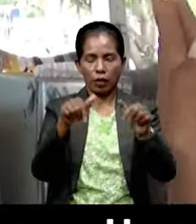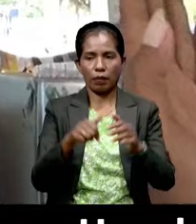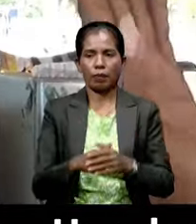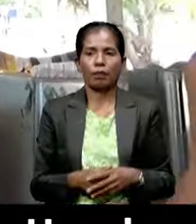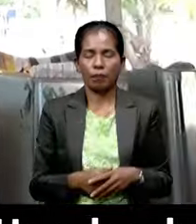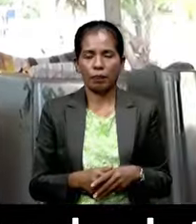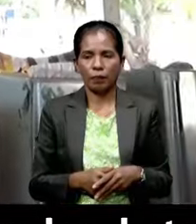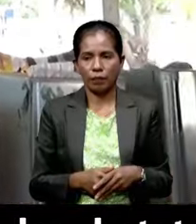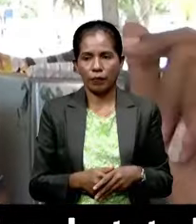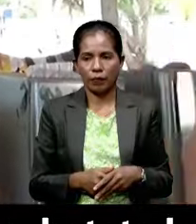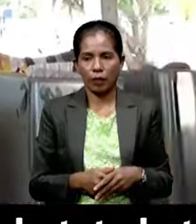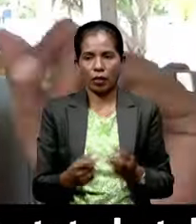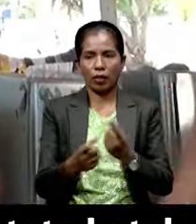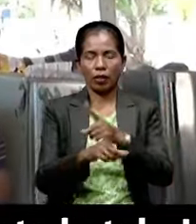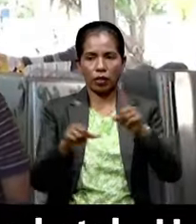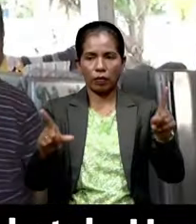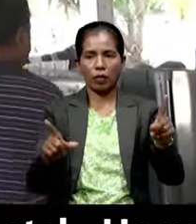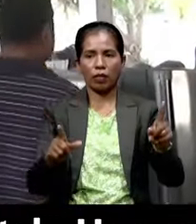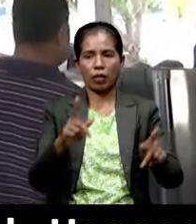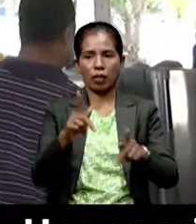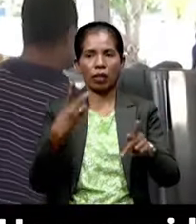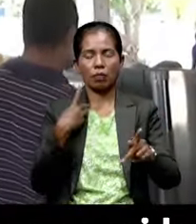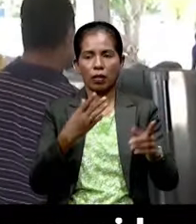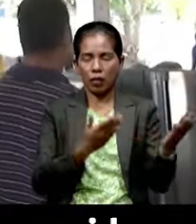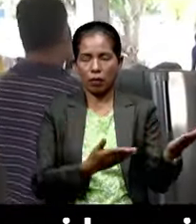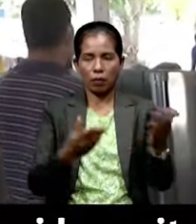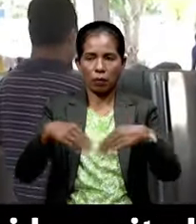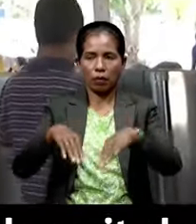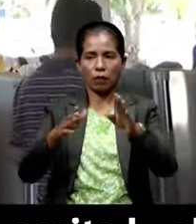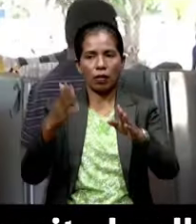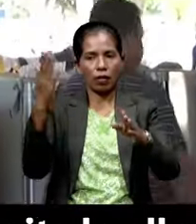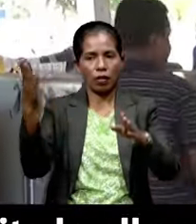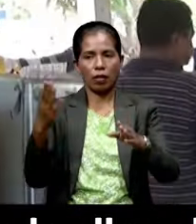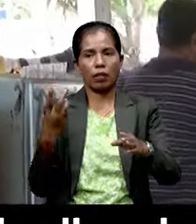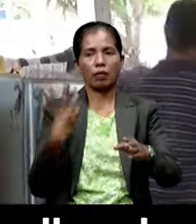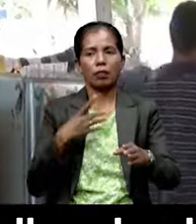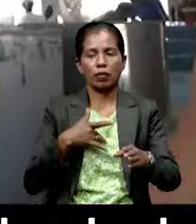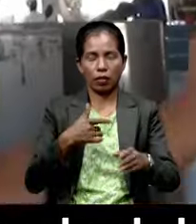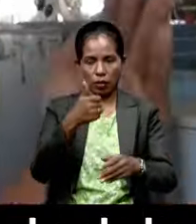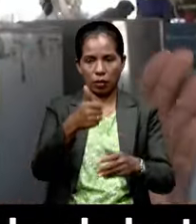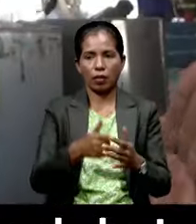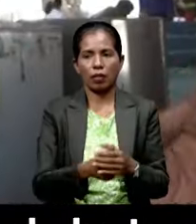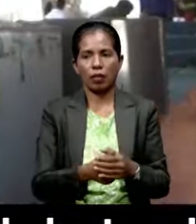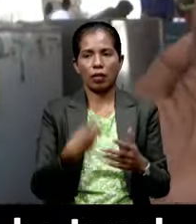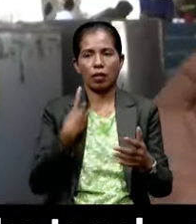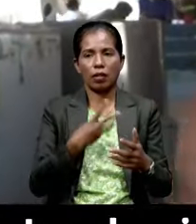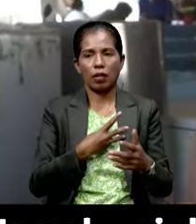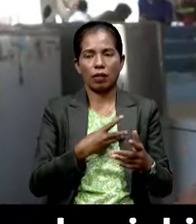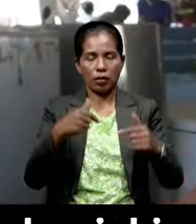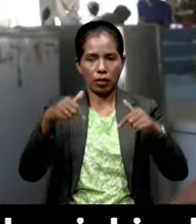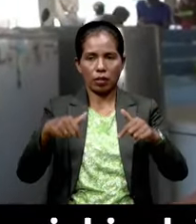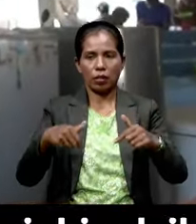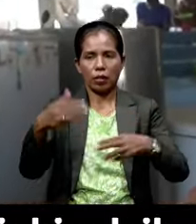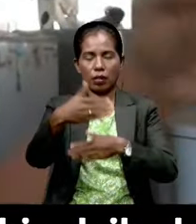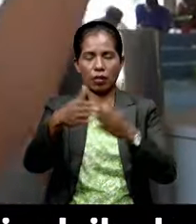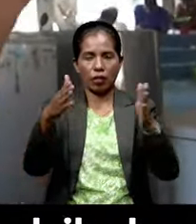be ni dreo na barkot sira be la serbiso na ambil lor sai bafang iya be ni lo ito sa sin tila kutu. Ami ansa fali iya be kantor